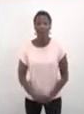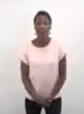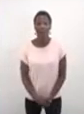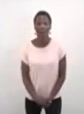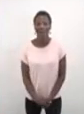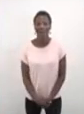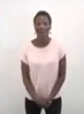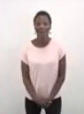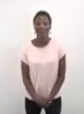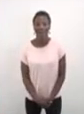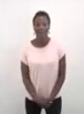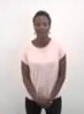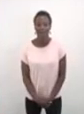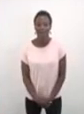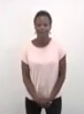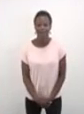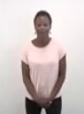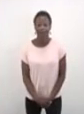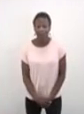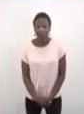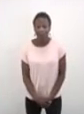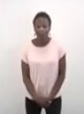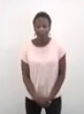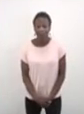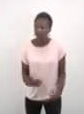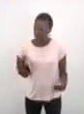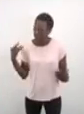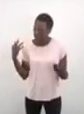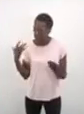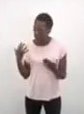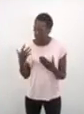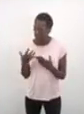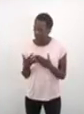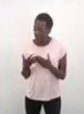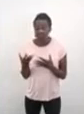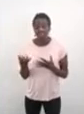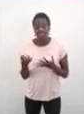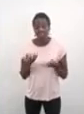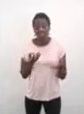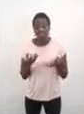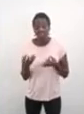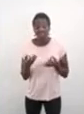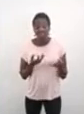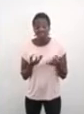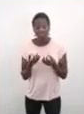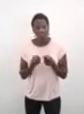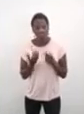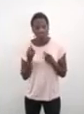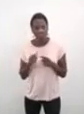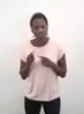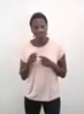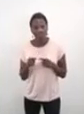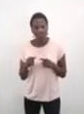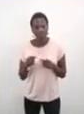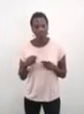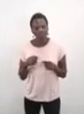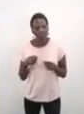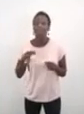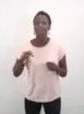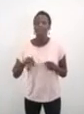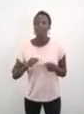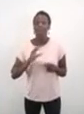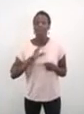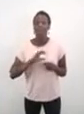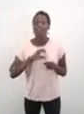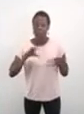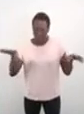Beaucoup de choses ont été dites. Je vais essayer au maximum d'être synthétique et nous poursuivrons le débat plus tard